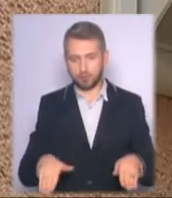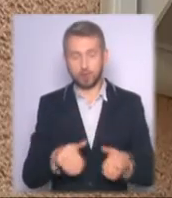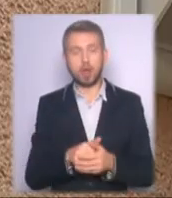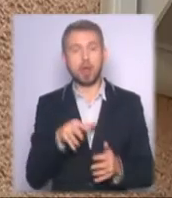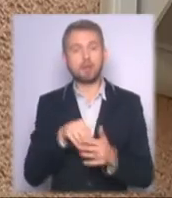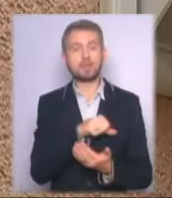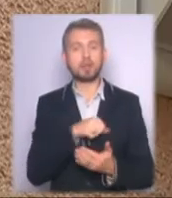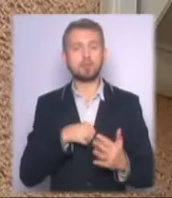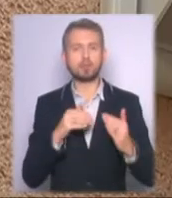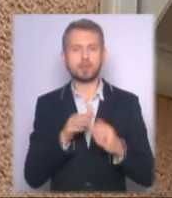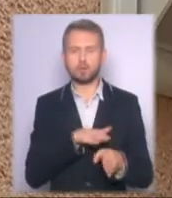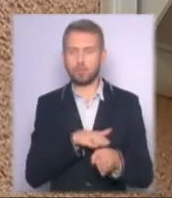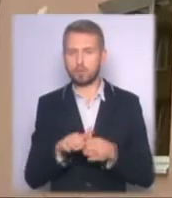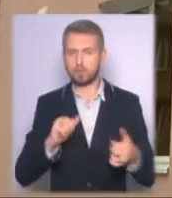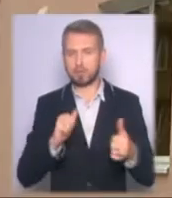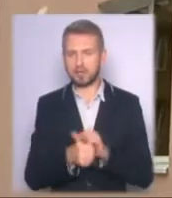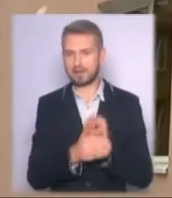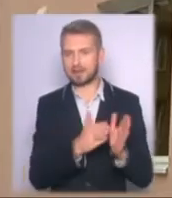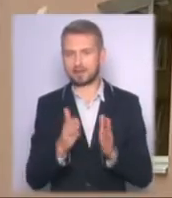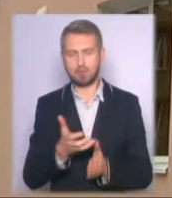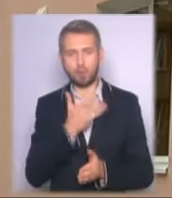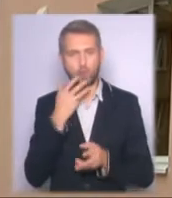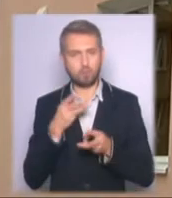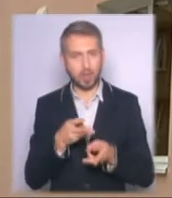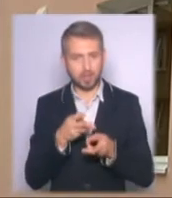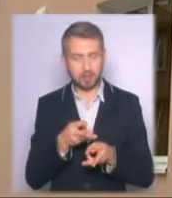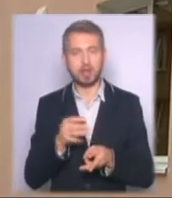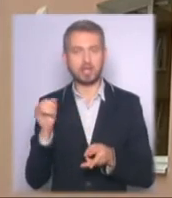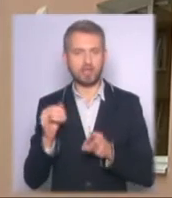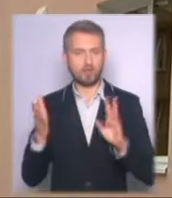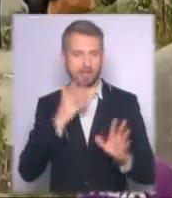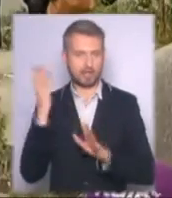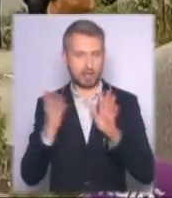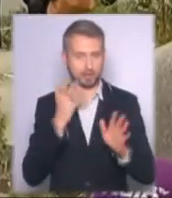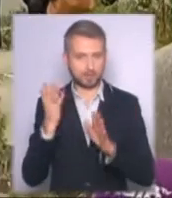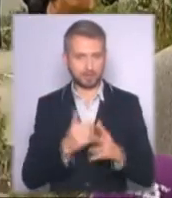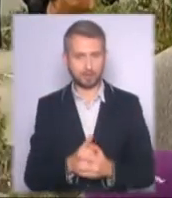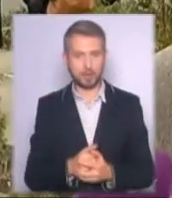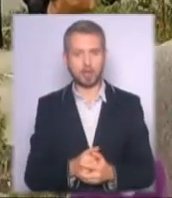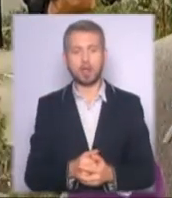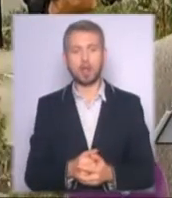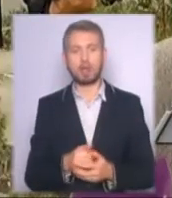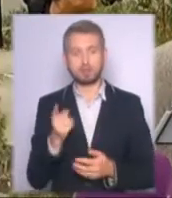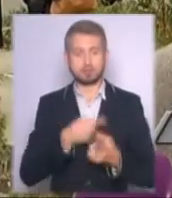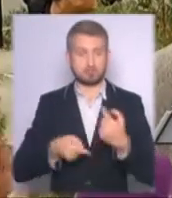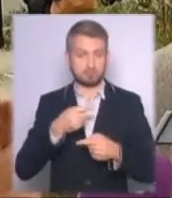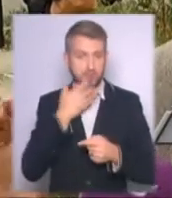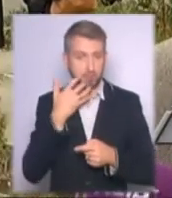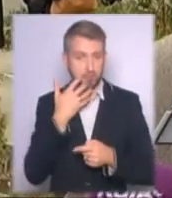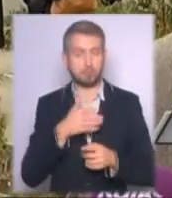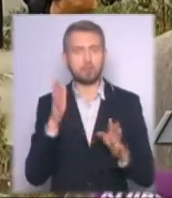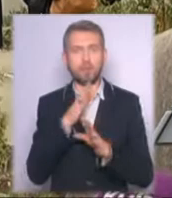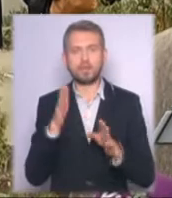самій будівлі повністю замінили системи опалення та вентиляції з рекуперацією тепла. Повітря використане, так, воно